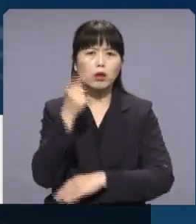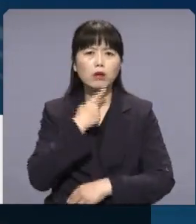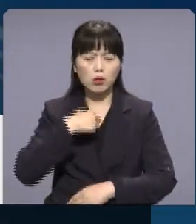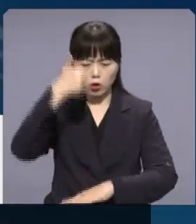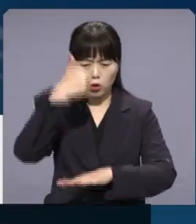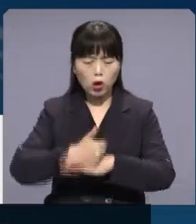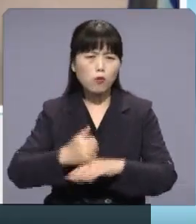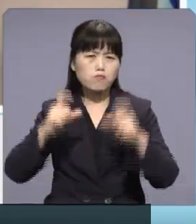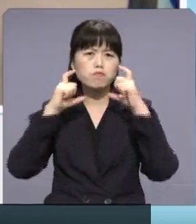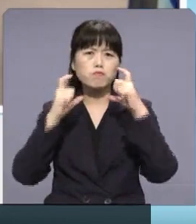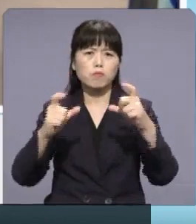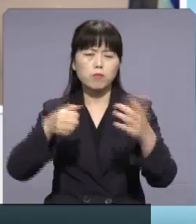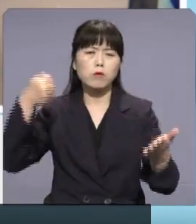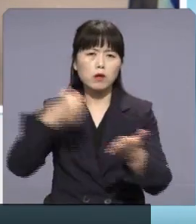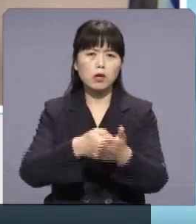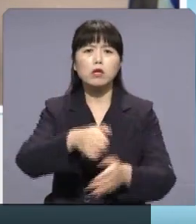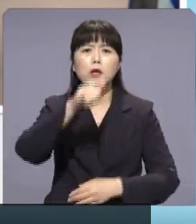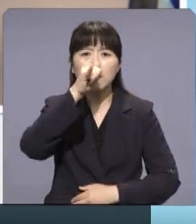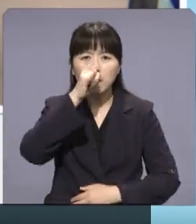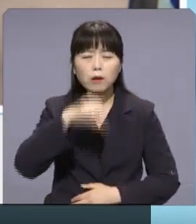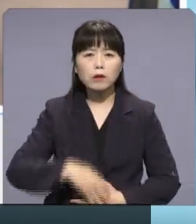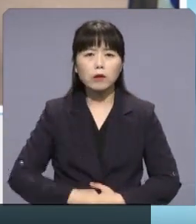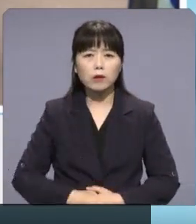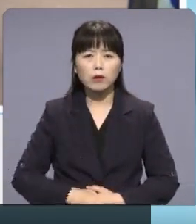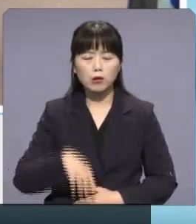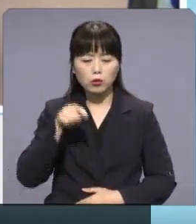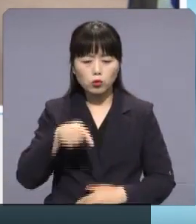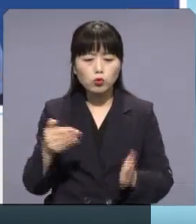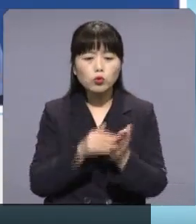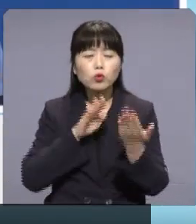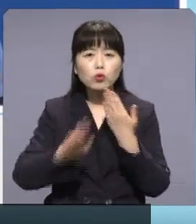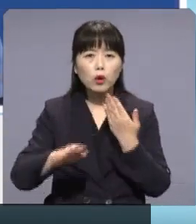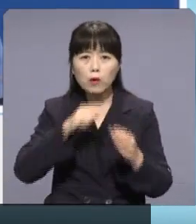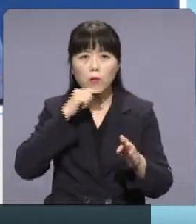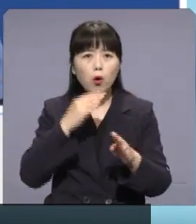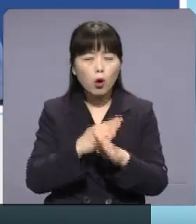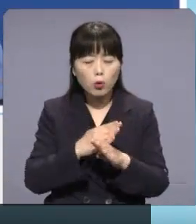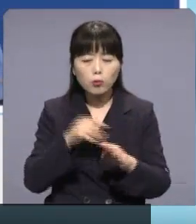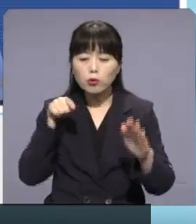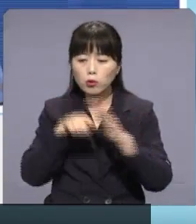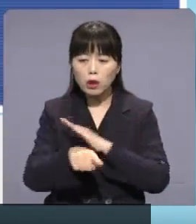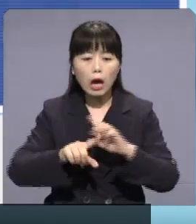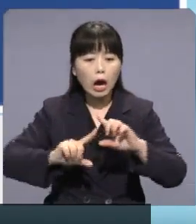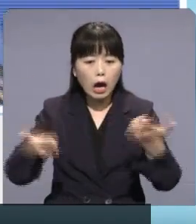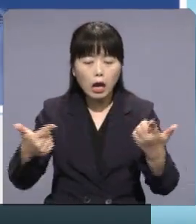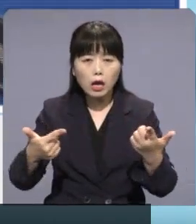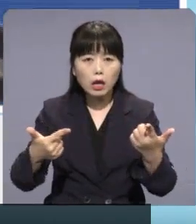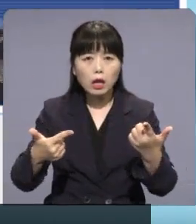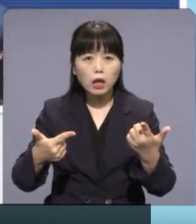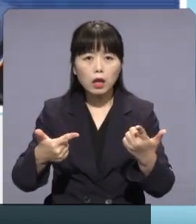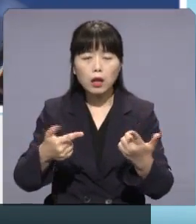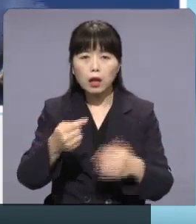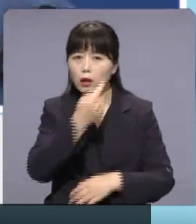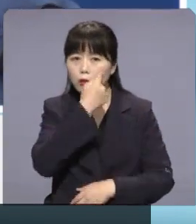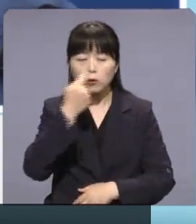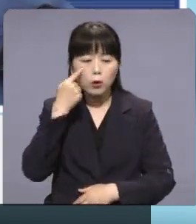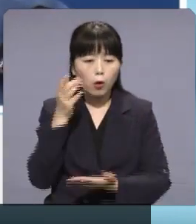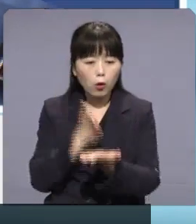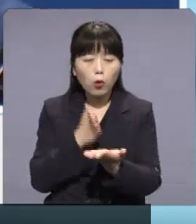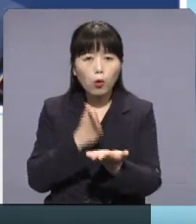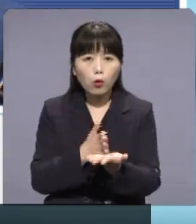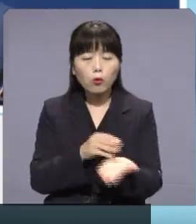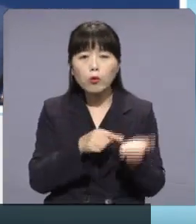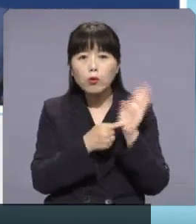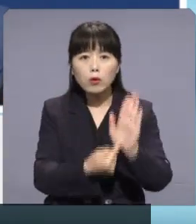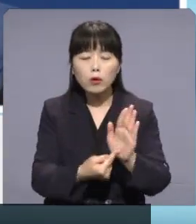이미 내려놓고 있었던 거예요. 그리고 난 다음에 월북이 아니라는 증거를 언론을 통해서 공개해야지 거기에 대해서